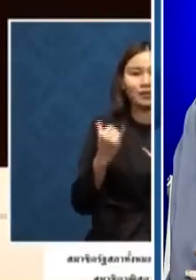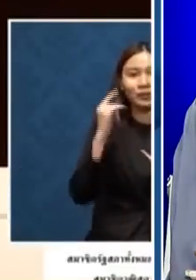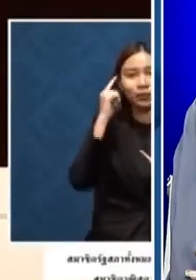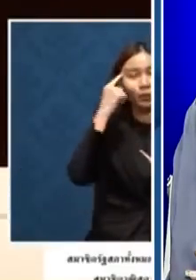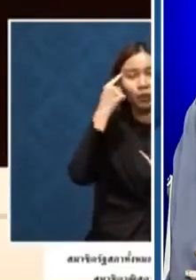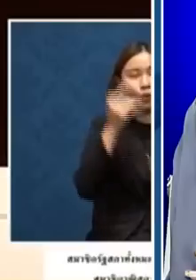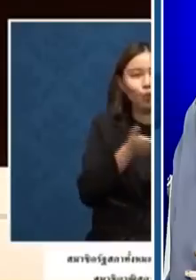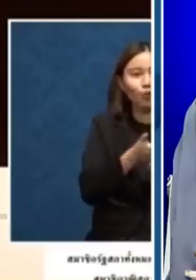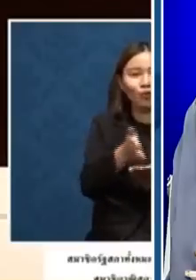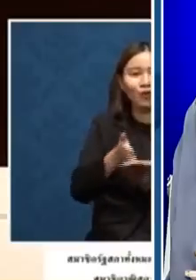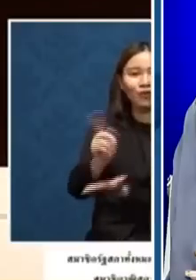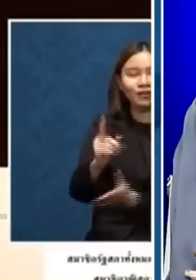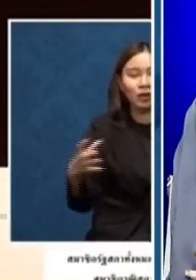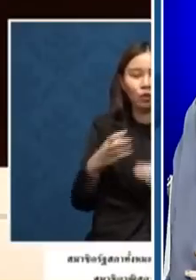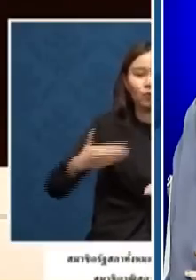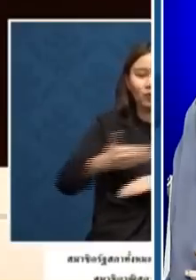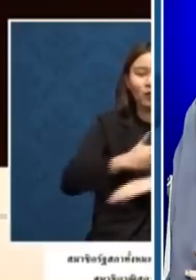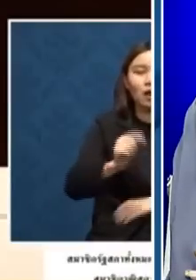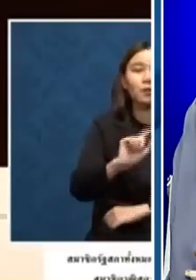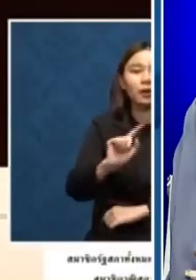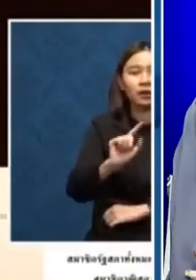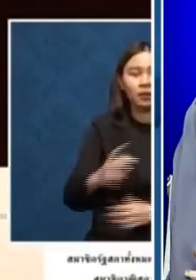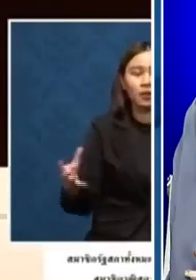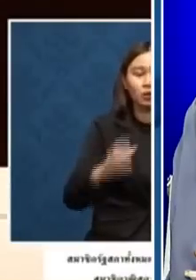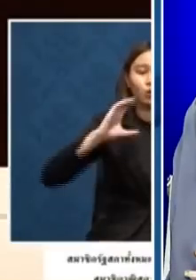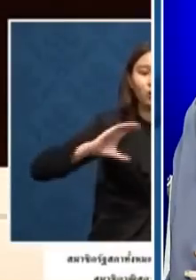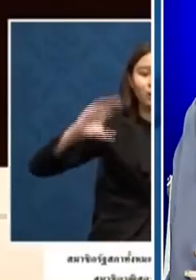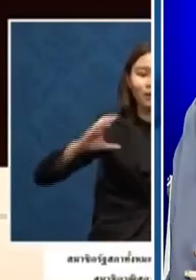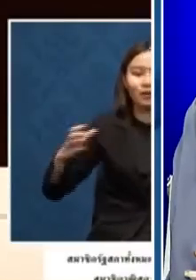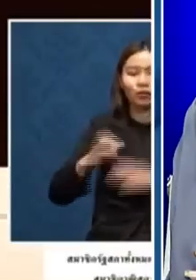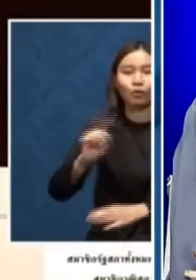ไปกลับมาเสนอชื่อคุณพิธาได้อีก ค่ะ โอ้โห